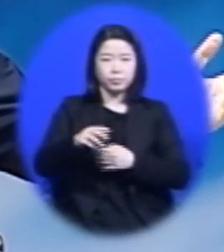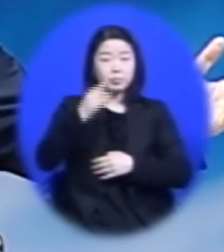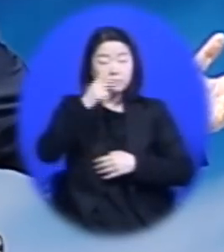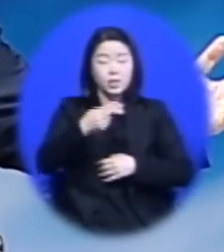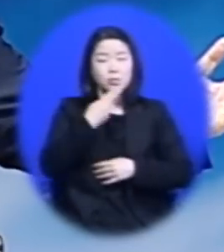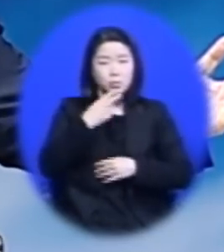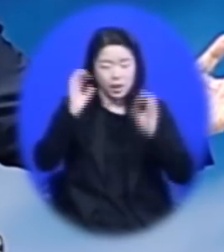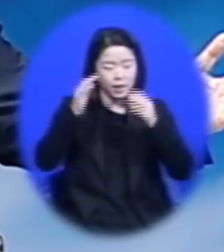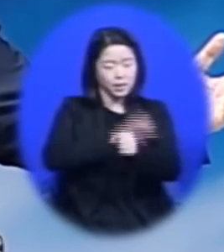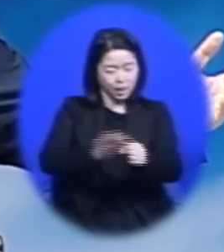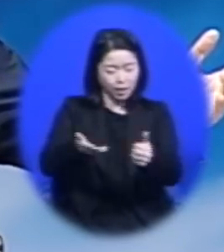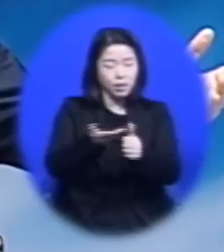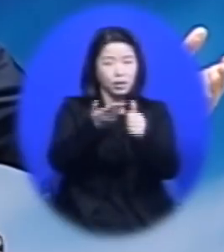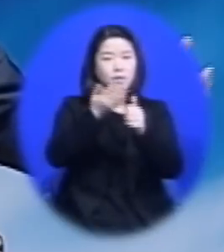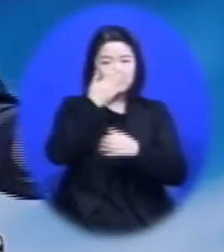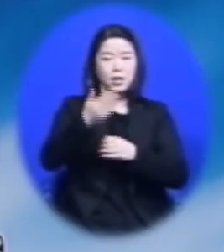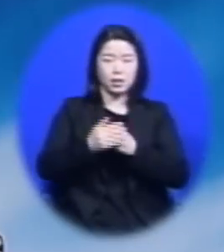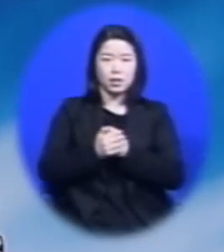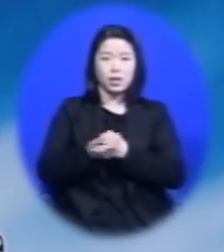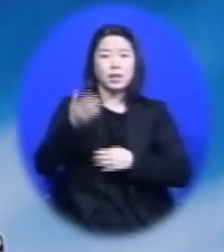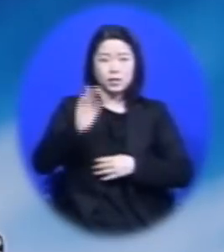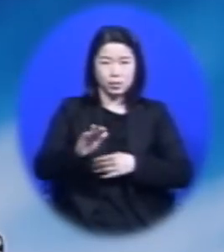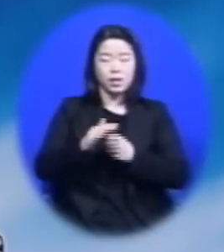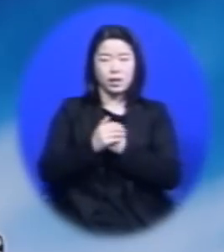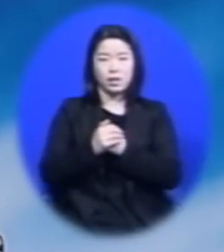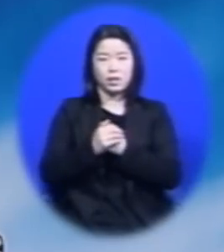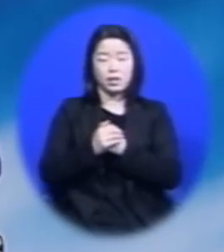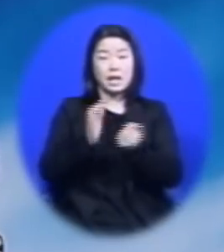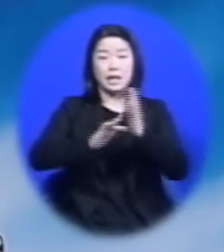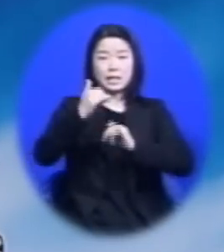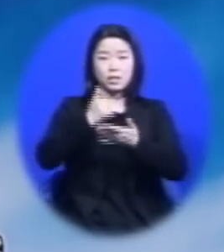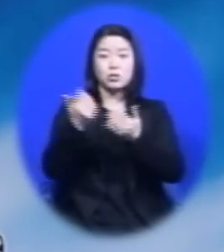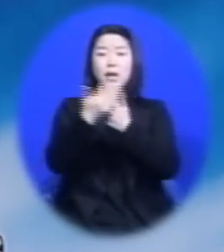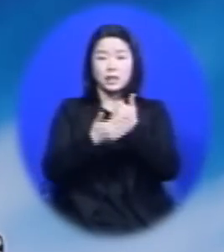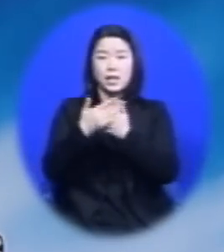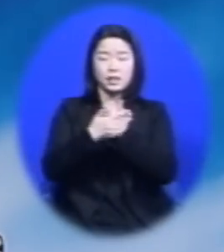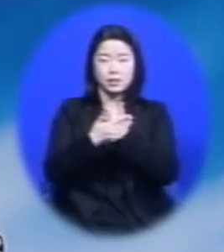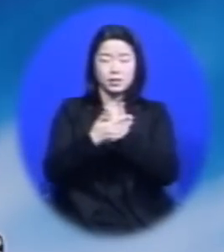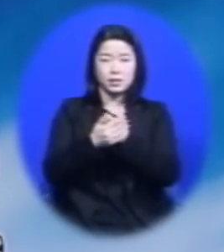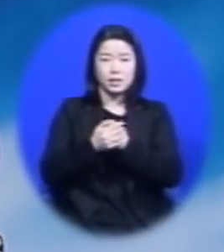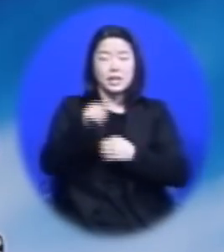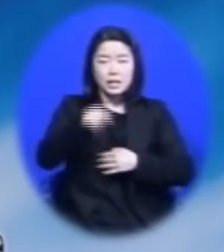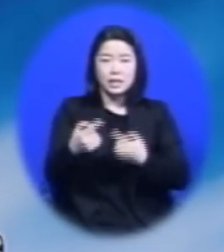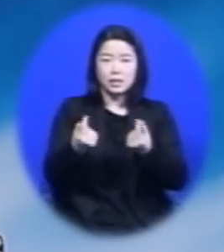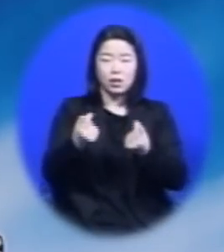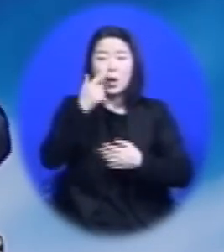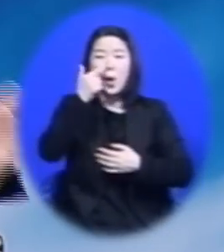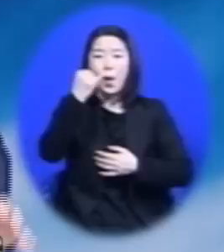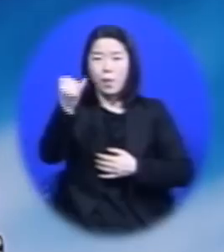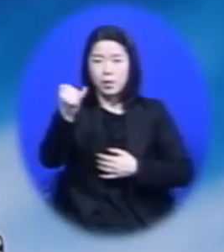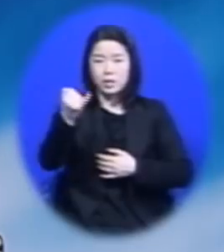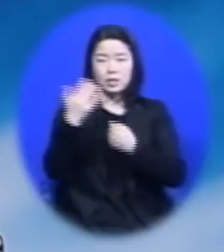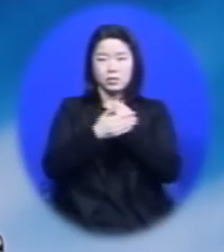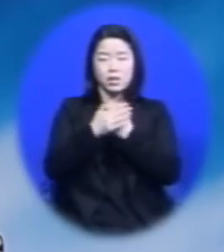아이를 잘기를 거예요 그런데 예수님의 은혜는 이런 어머니 은혜와